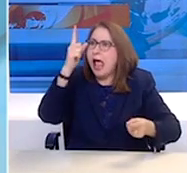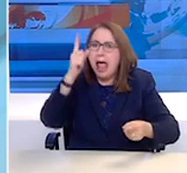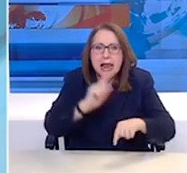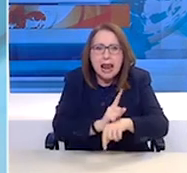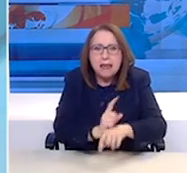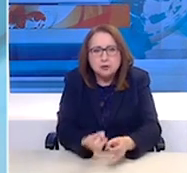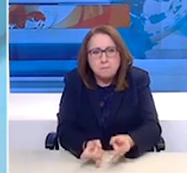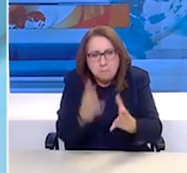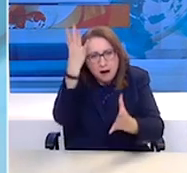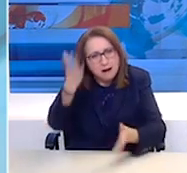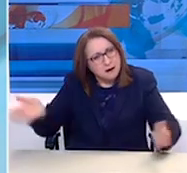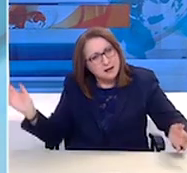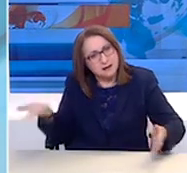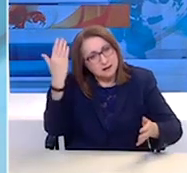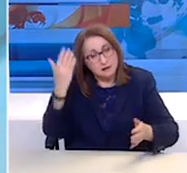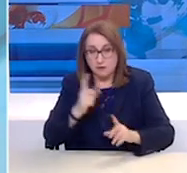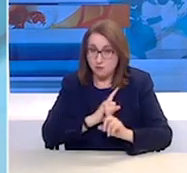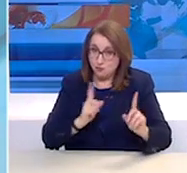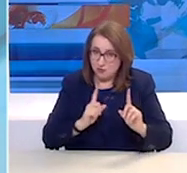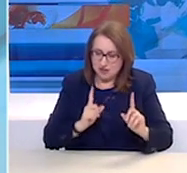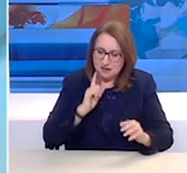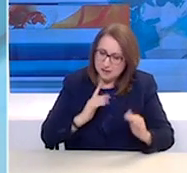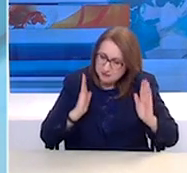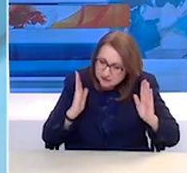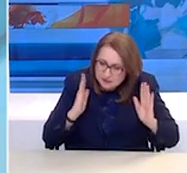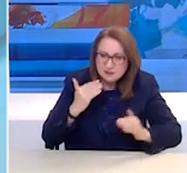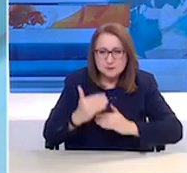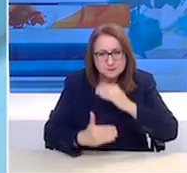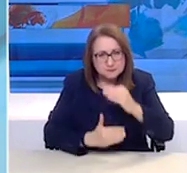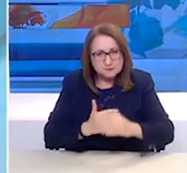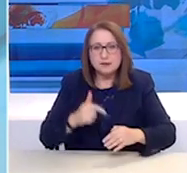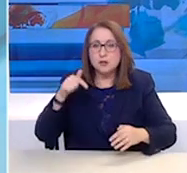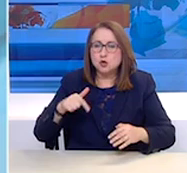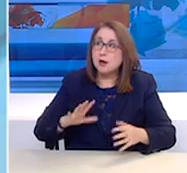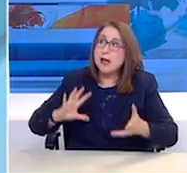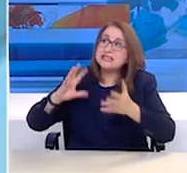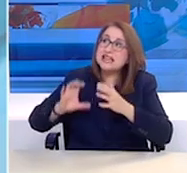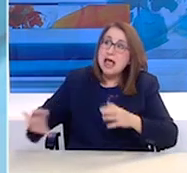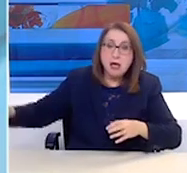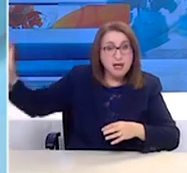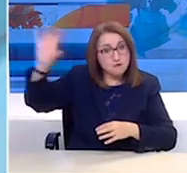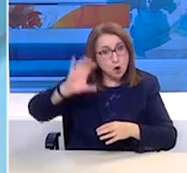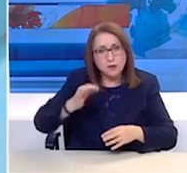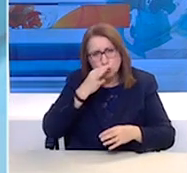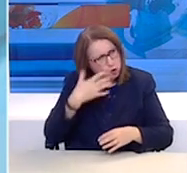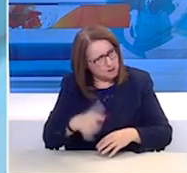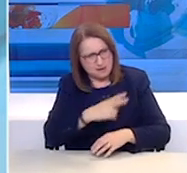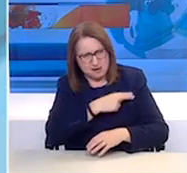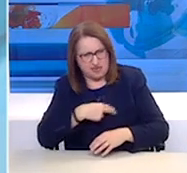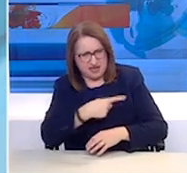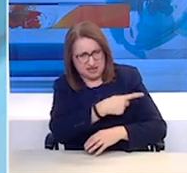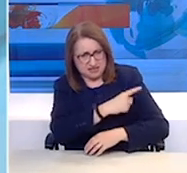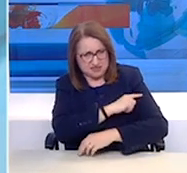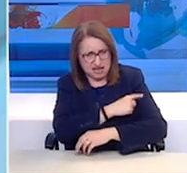τελευταίες ημέρες και στο οποίο αναφέρθηκε και ο κύριος καθηγητής. Έχει ξεκινήσει σε πανευρωπαϊκό επίπεδο μια συζήτηση σχετικά με τη σταδιακή άρση